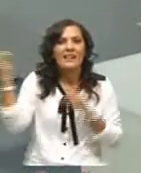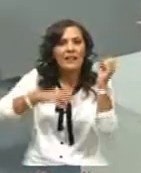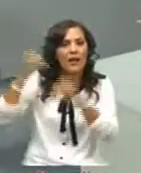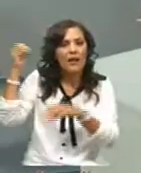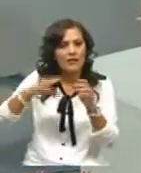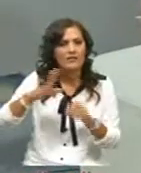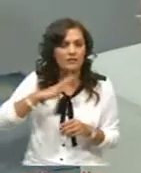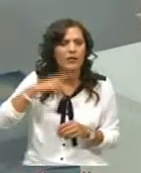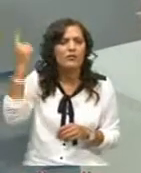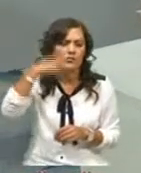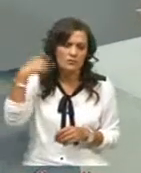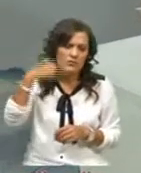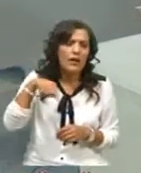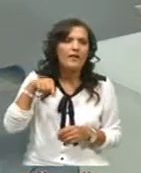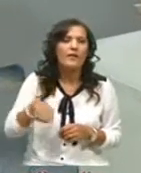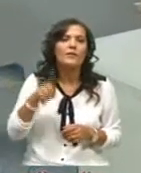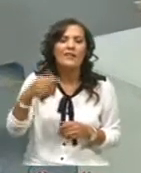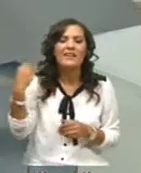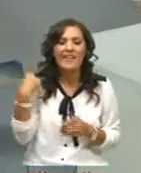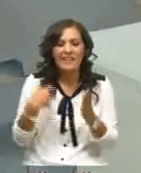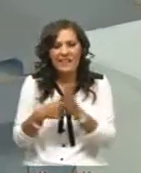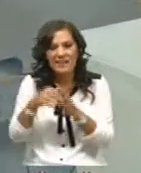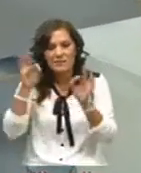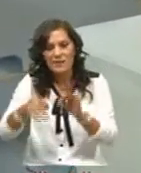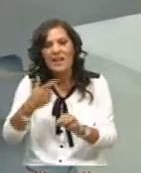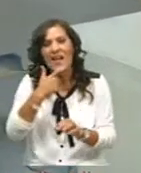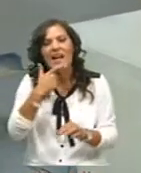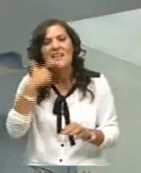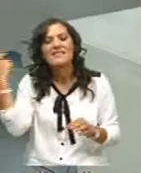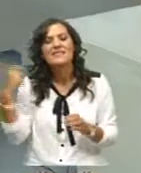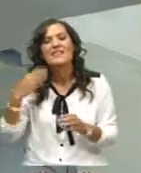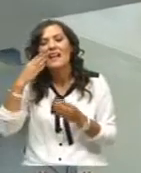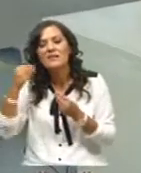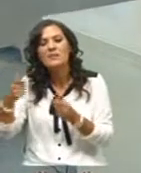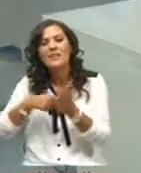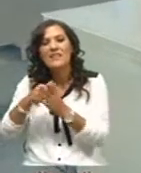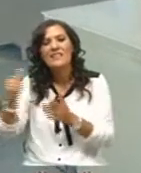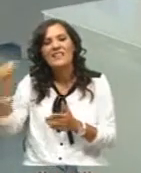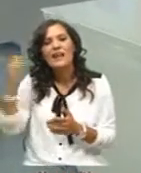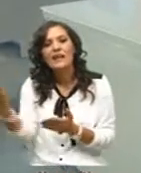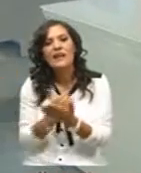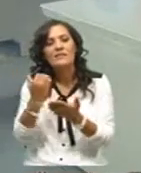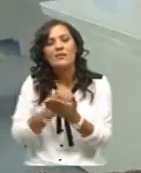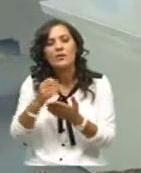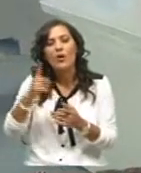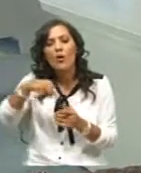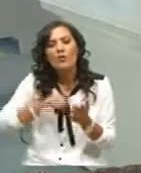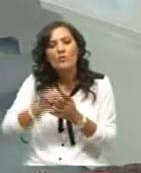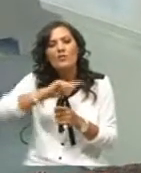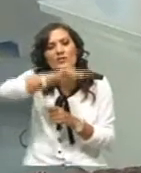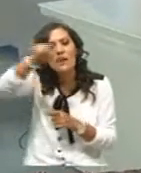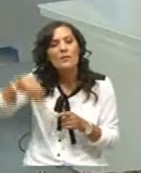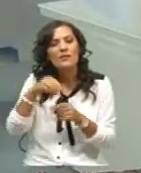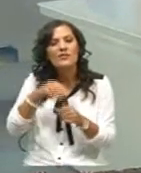Zira yeni lastikten başlayıp eski lastiğin geri kazanılmasına kadar olan o tüm çemberin